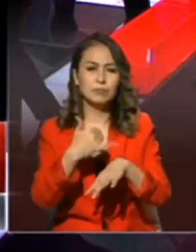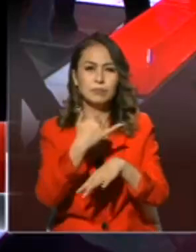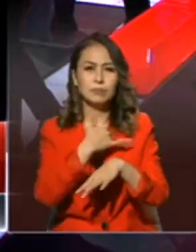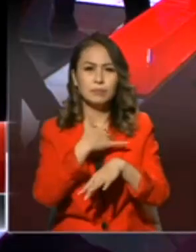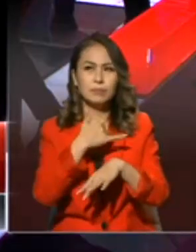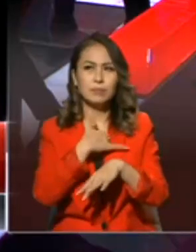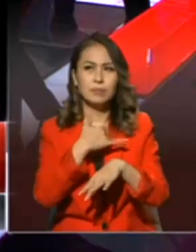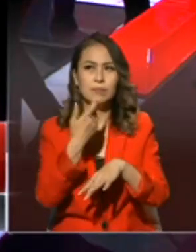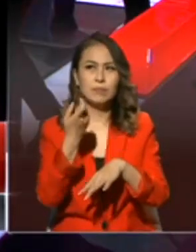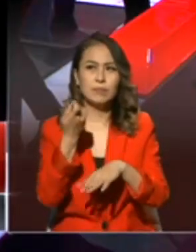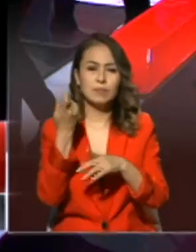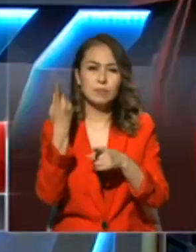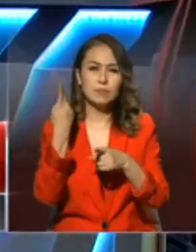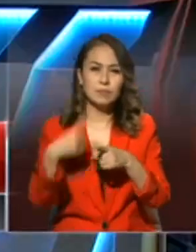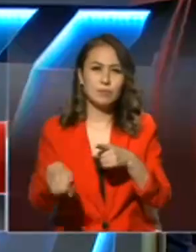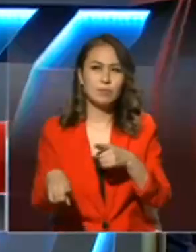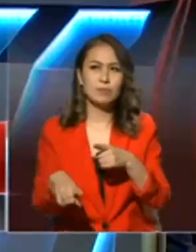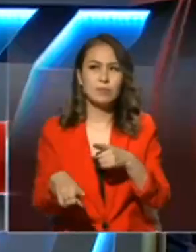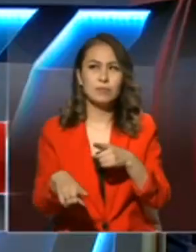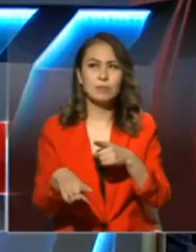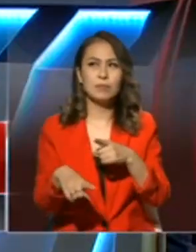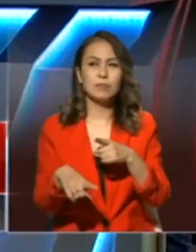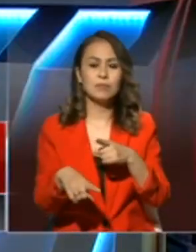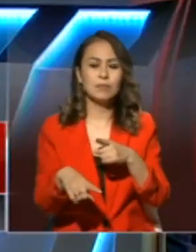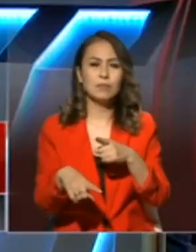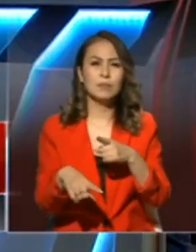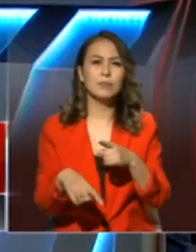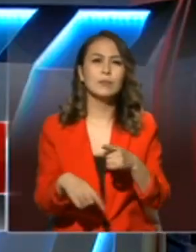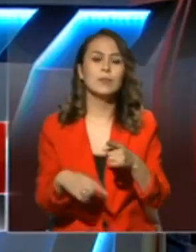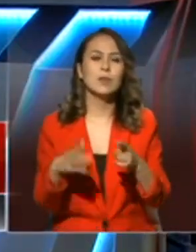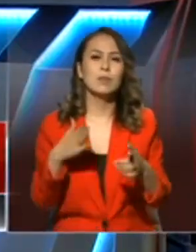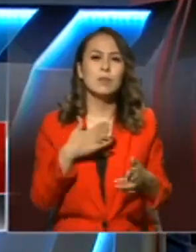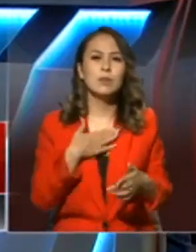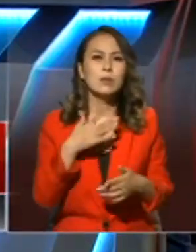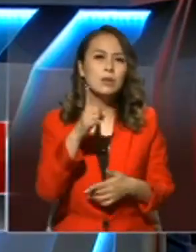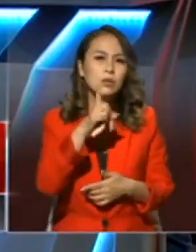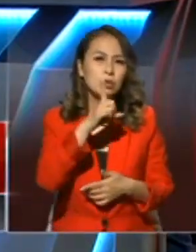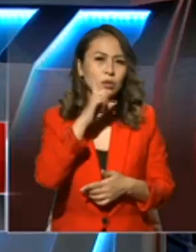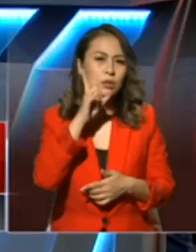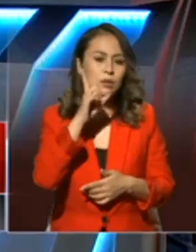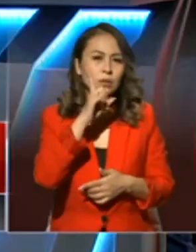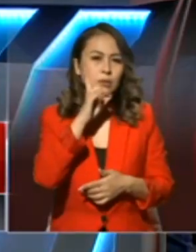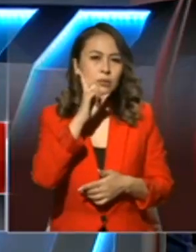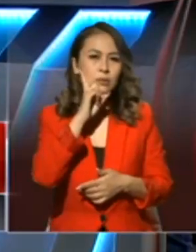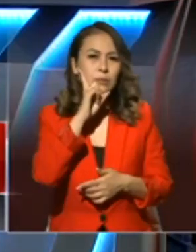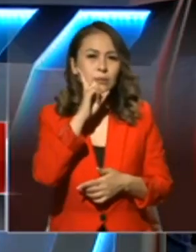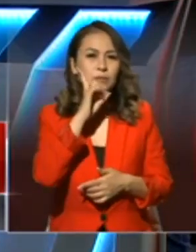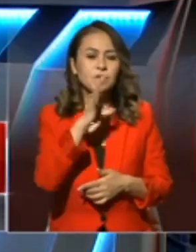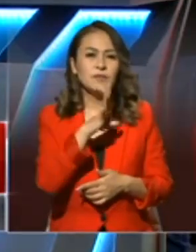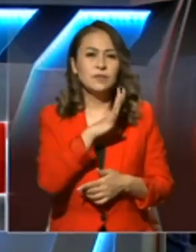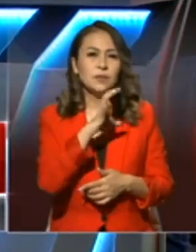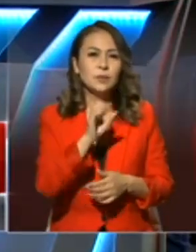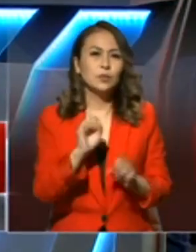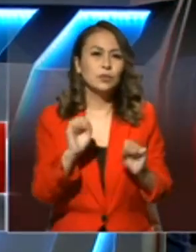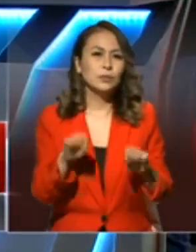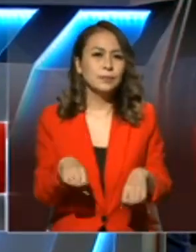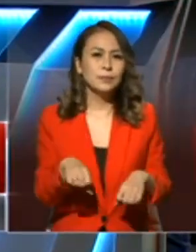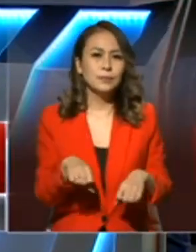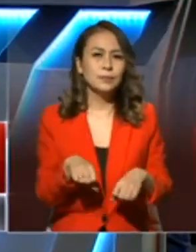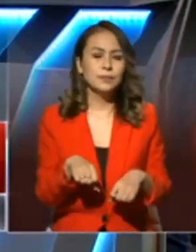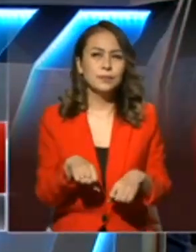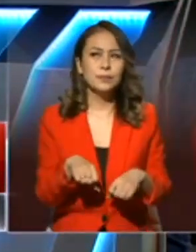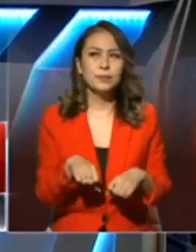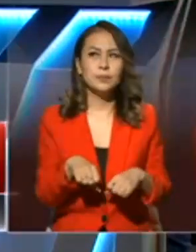одан ондай емес жағдайлар. Бірақ енді біздің жастар ертен осы возможности